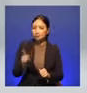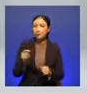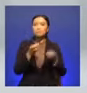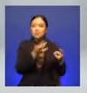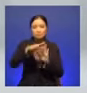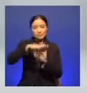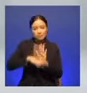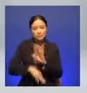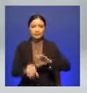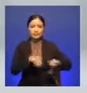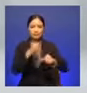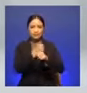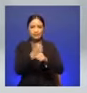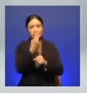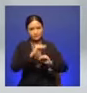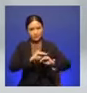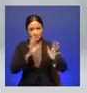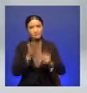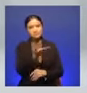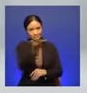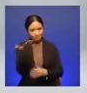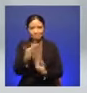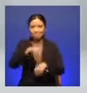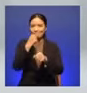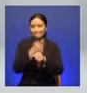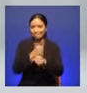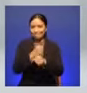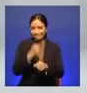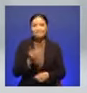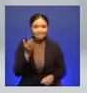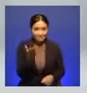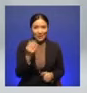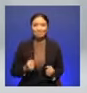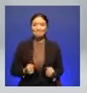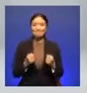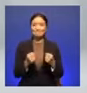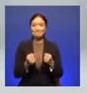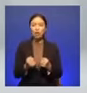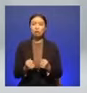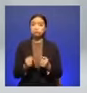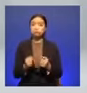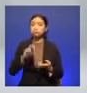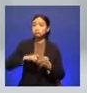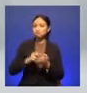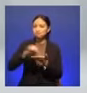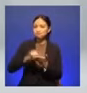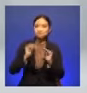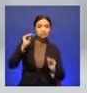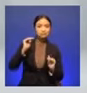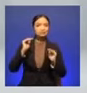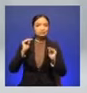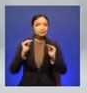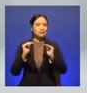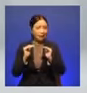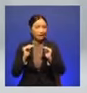ป็นรูปธรรมขึ้นได้ในงานเล็กๆที่พวกเราเนี่ยลงมือทำแล้วก็พยายามที่จะเข้าไปลดช่องว่างในมิติต่างๆ